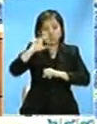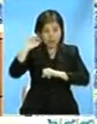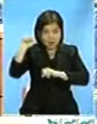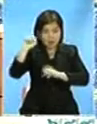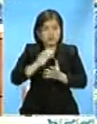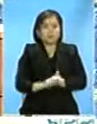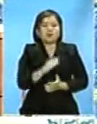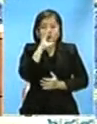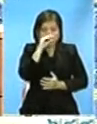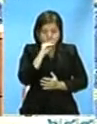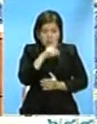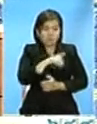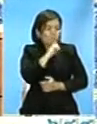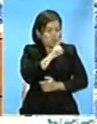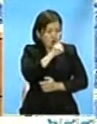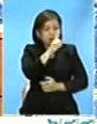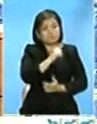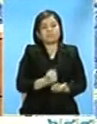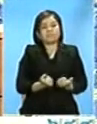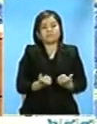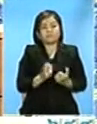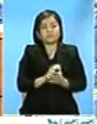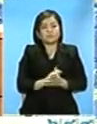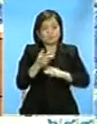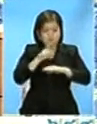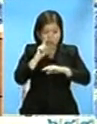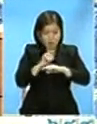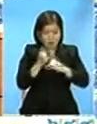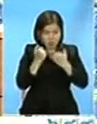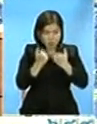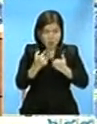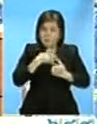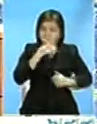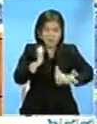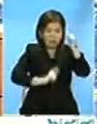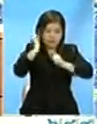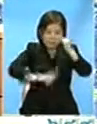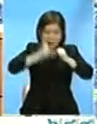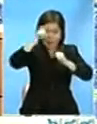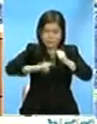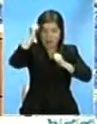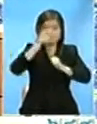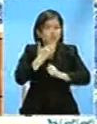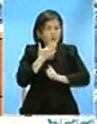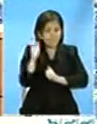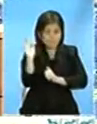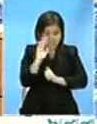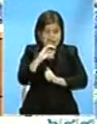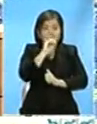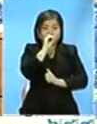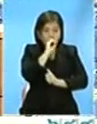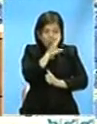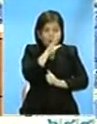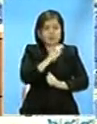ผมยืนยันและผมกล่าวหาครับเท่านั้นครับเราไม่ได้ต้องการชนะทุกเรื่องแต่เราต้องบอกว่าเสียงข้างมากต้